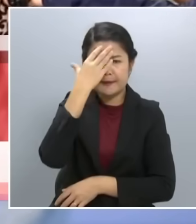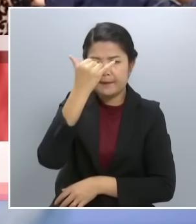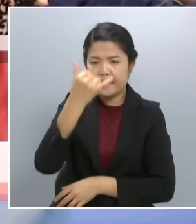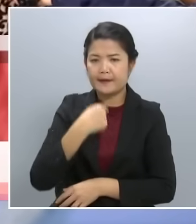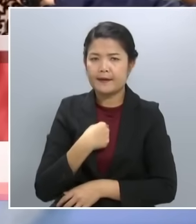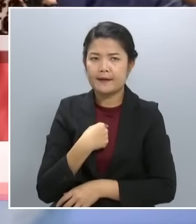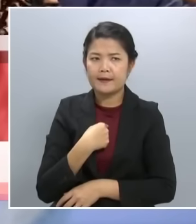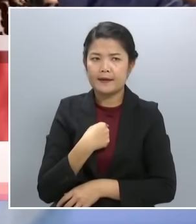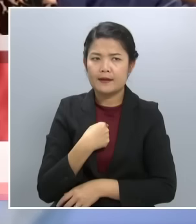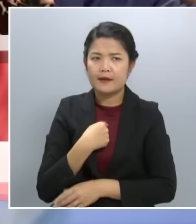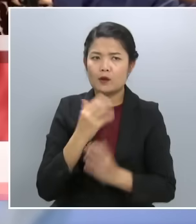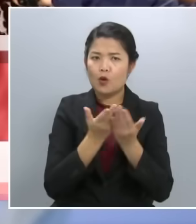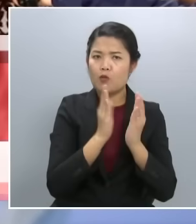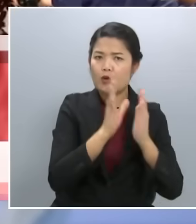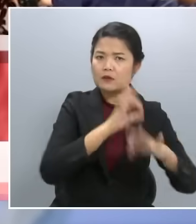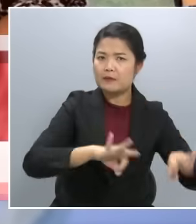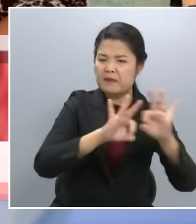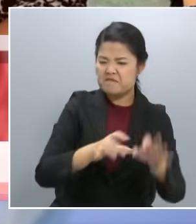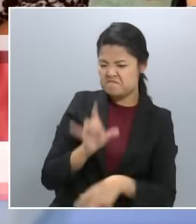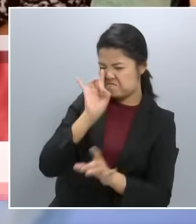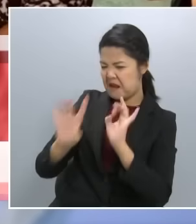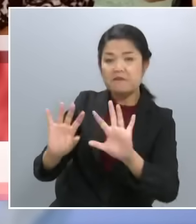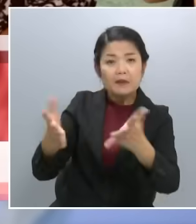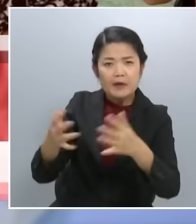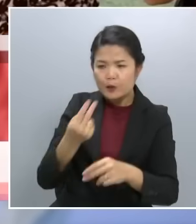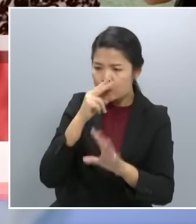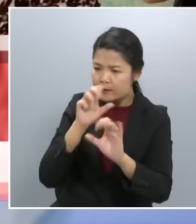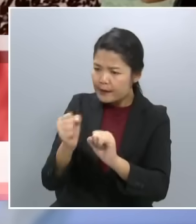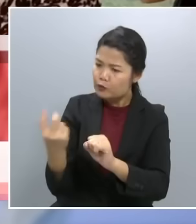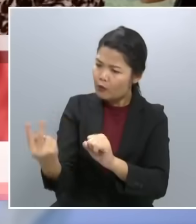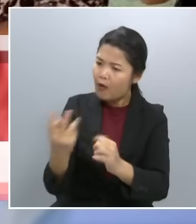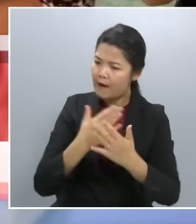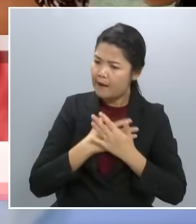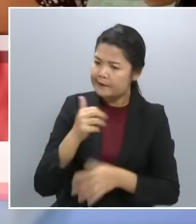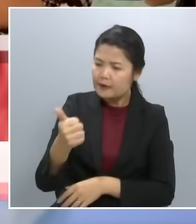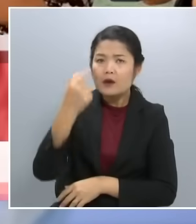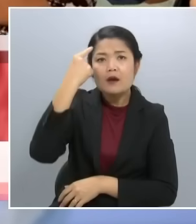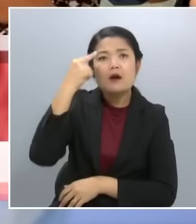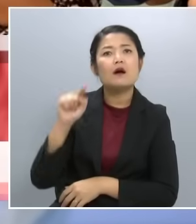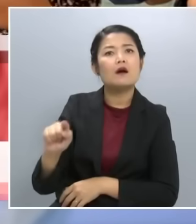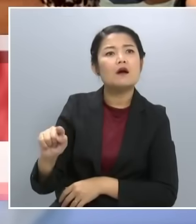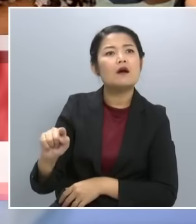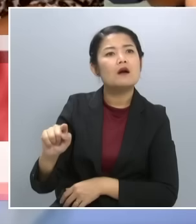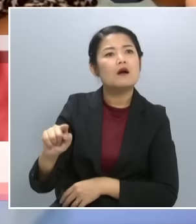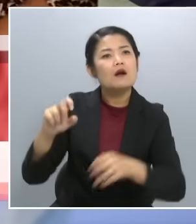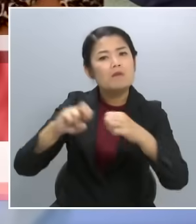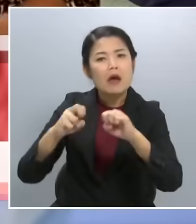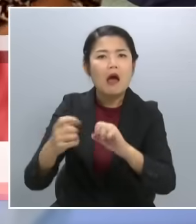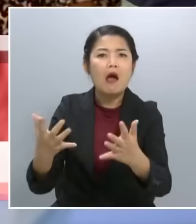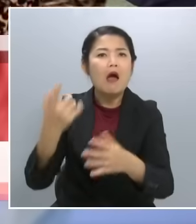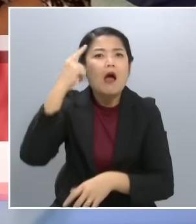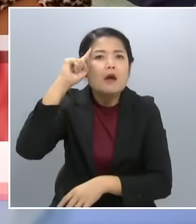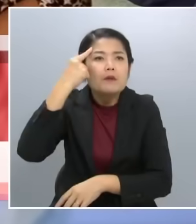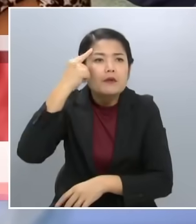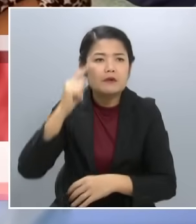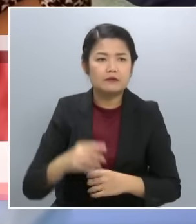เห็นคนในบ้านสำคัญแต่เราไม่ได้เกลียดชังเนะเราก็ดูว่าเขารักกันดีแต่เราไม่รู้ว่ามันมีอะไรเกิดขึ้นคือมันบัง